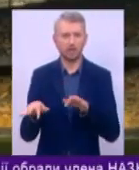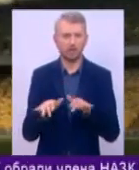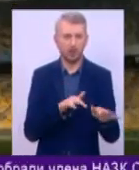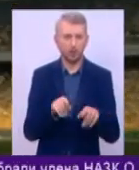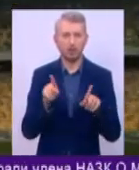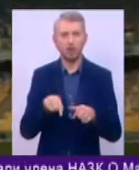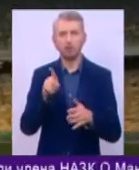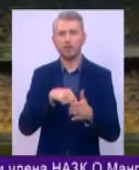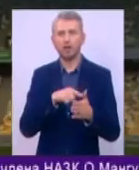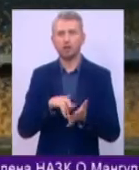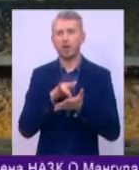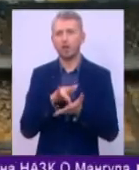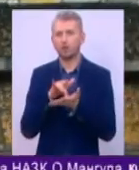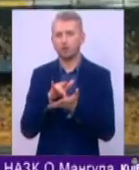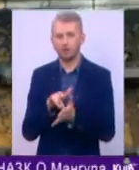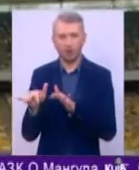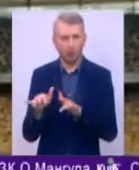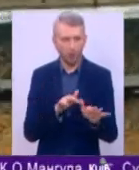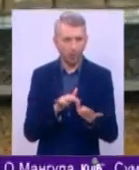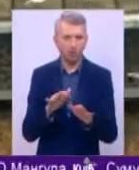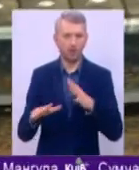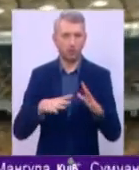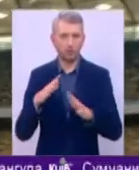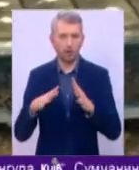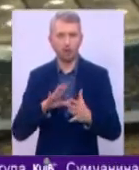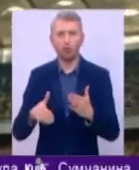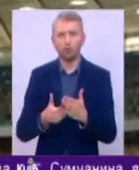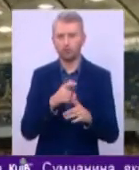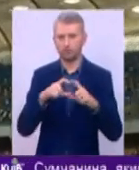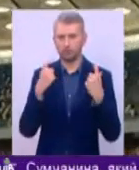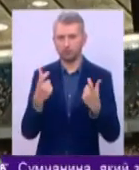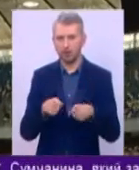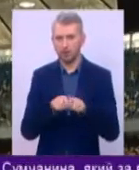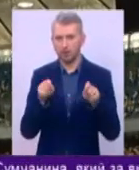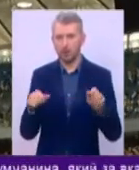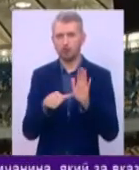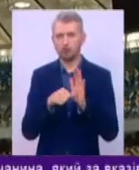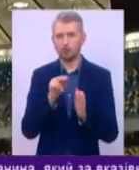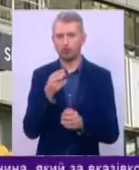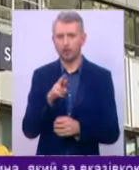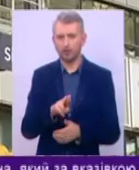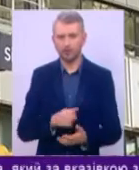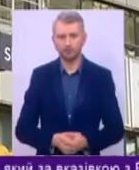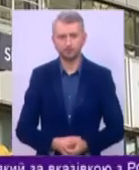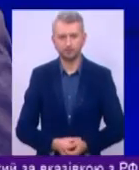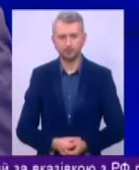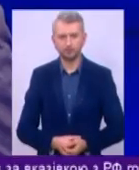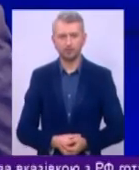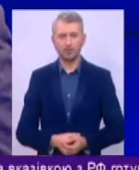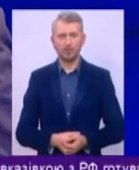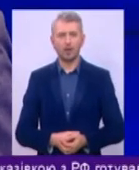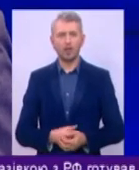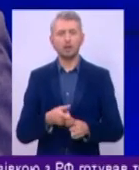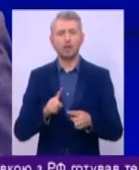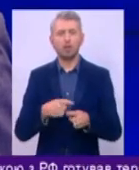заходів. Також скасують екскурсійні тури та тренування. Оновлена арена відчиниться 6 червня. Ще